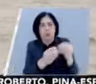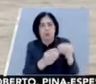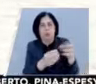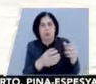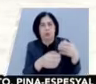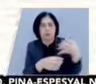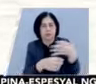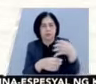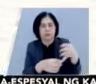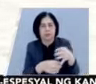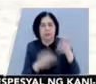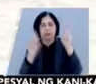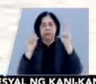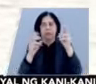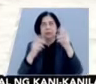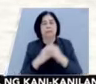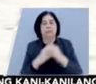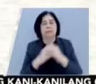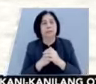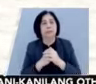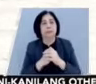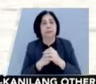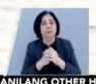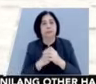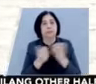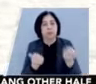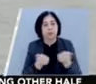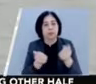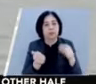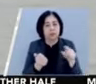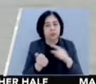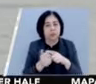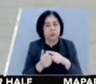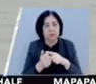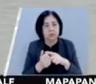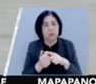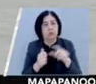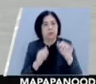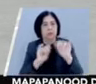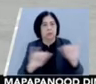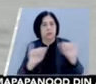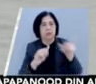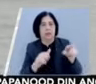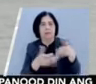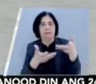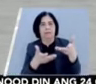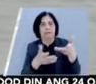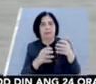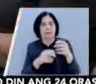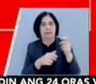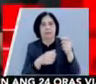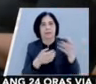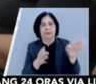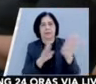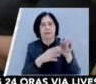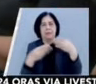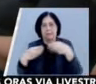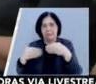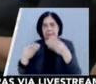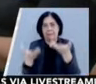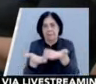tinatawag natin na availability na hindi nawawala ng supply doon sa ating mga palengke.